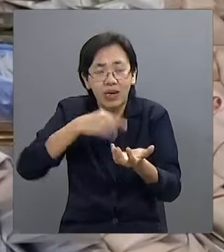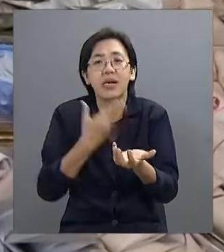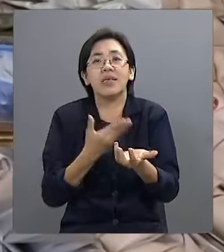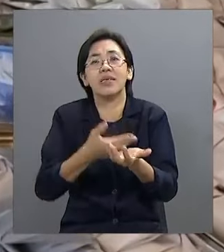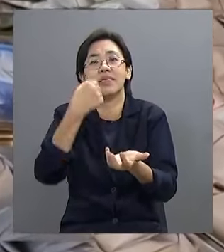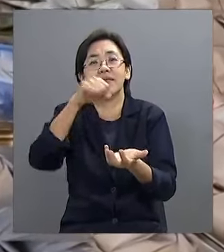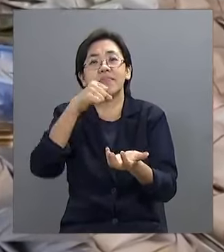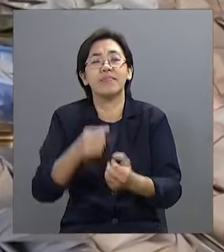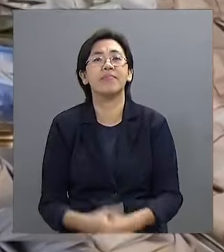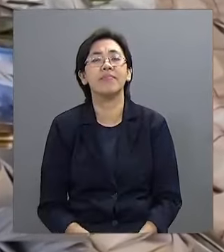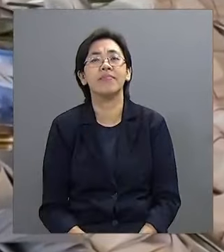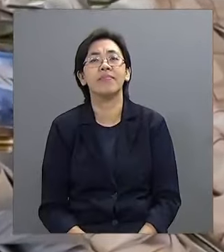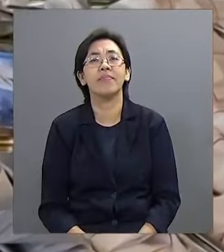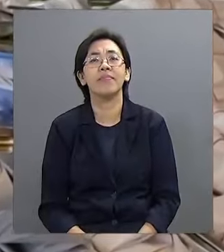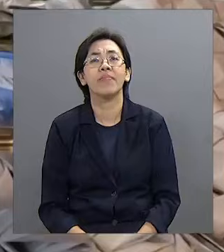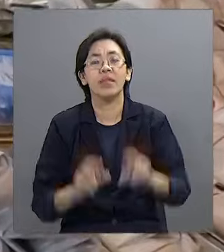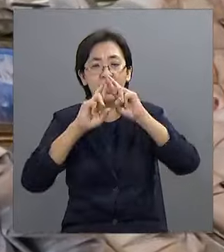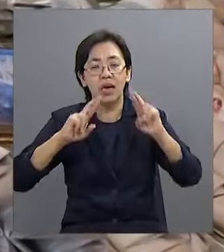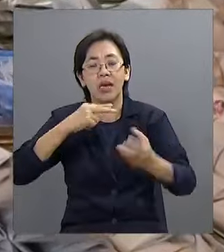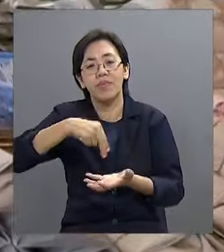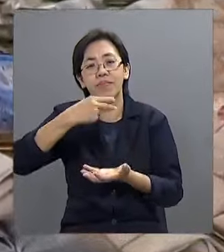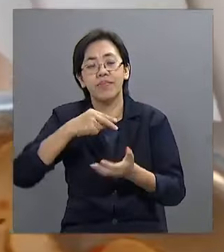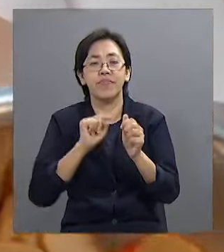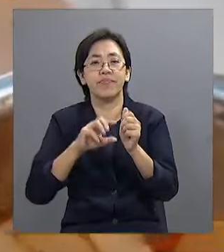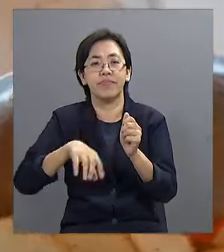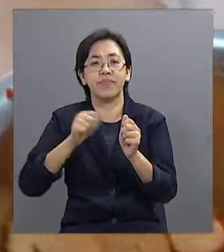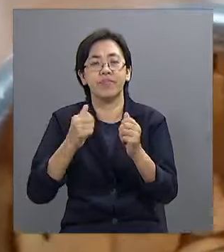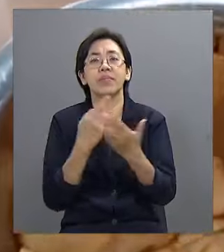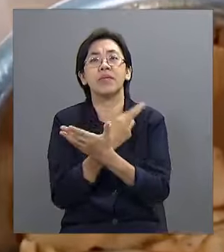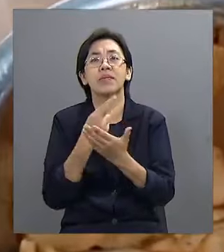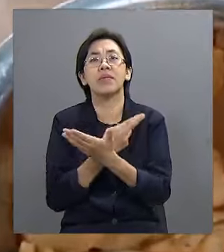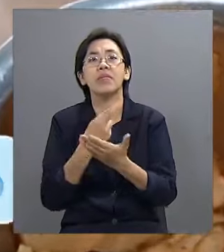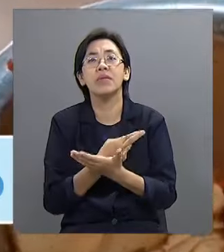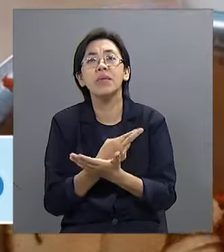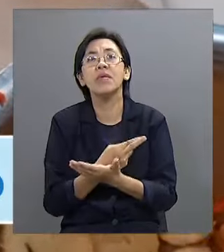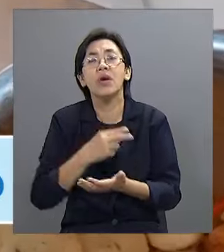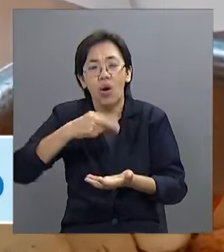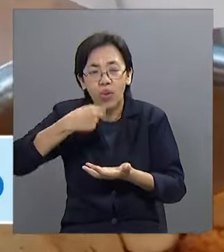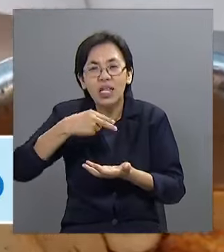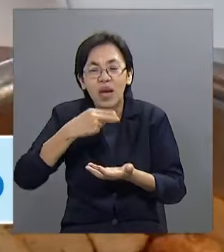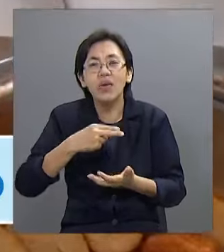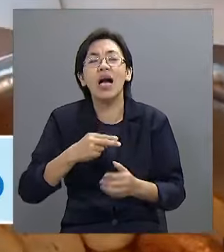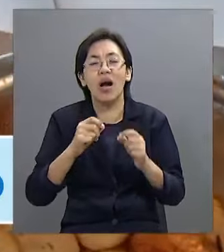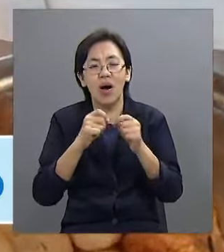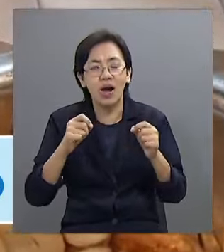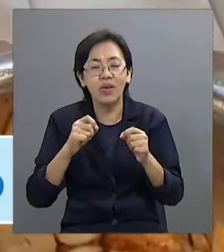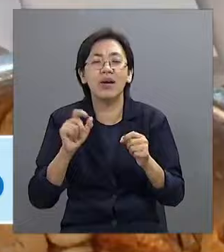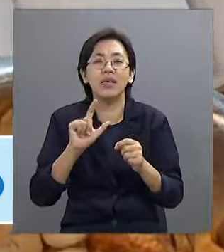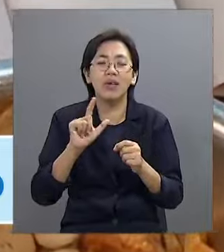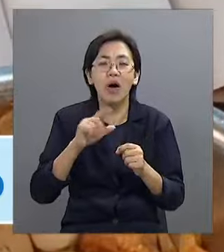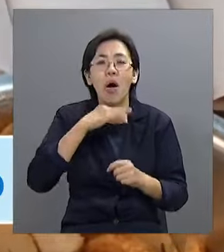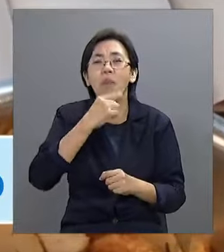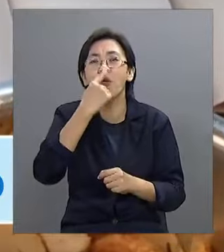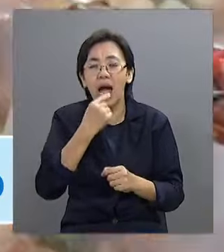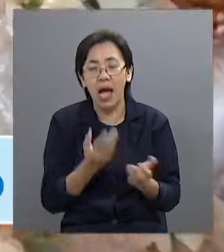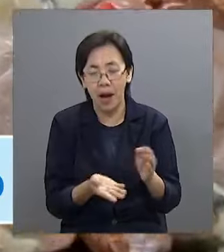ร้านก๋วยเตี๋ยวในตลาดสีเมืองอำเภอเมืองจังหวัดราชบุรีค่ะคุณผู้ชมคะขายก๋วยเตี๋ยวแห้งหมูแดงห่อละ10บาททำข